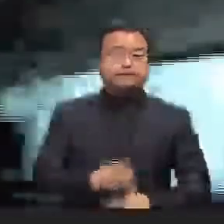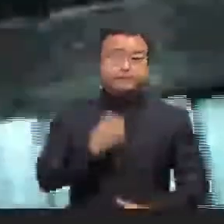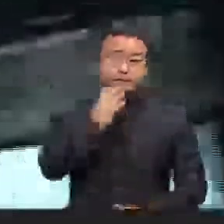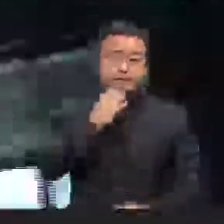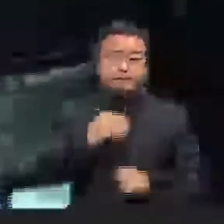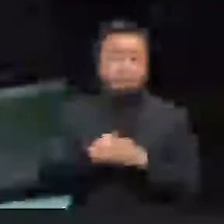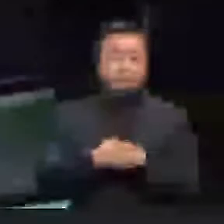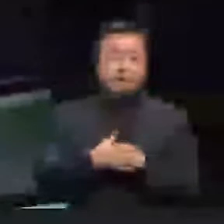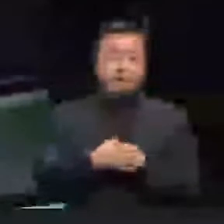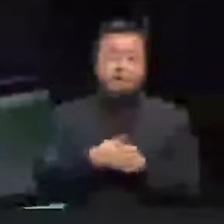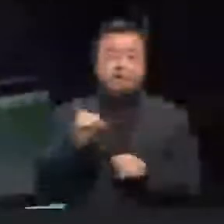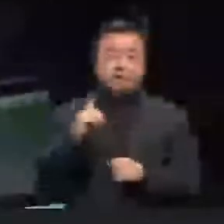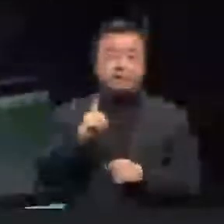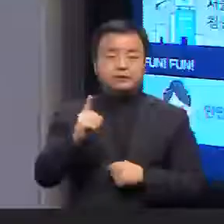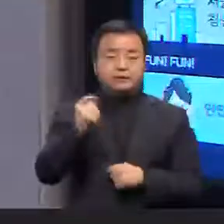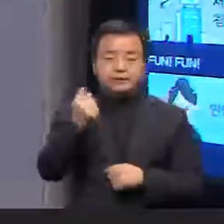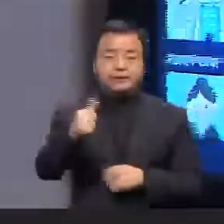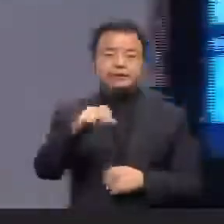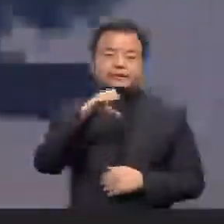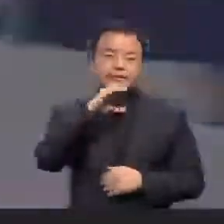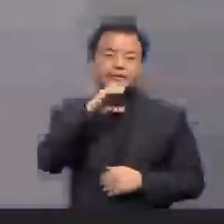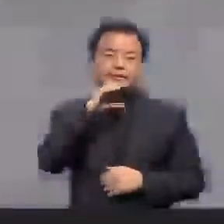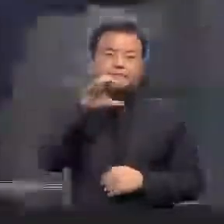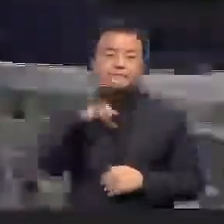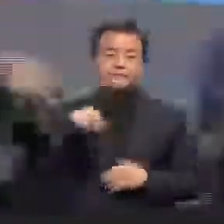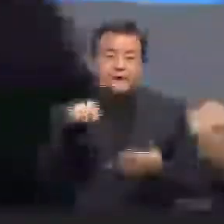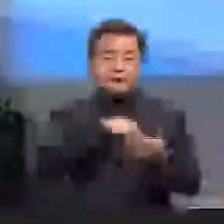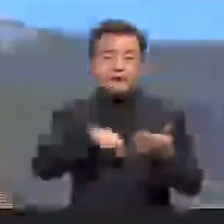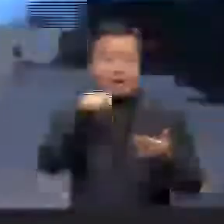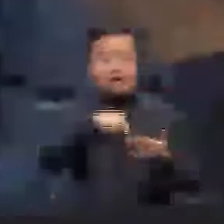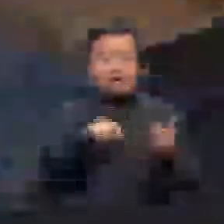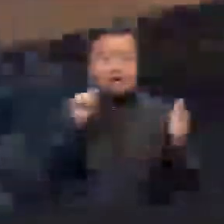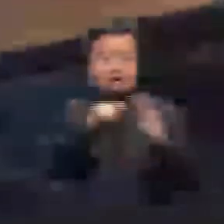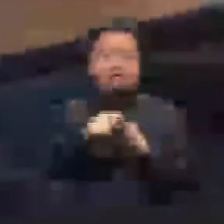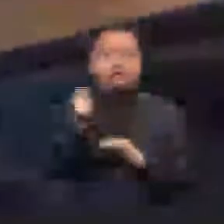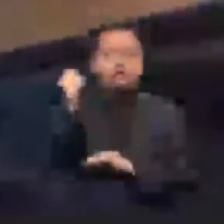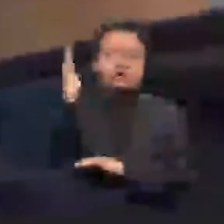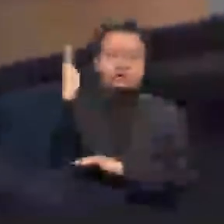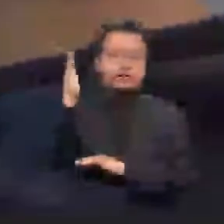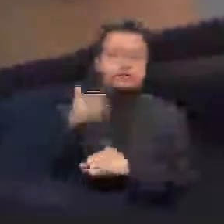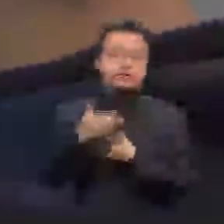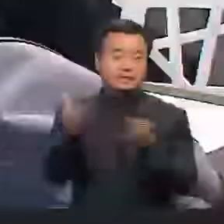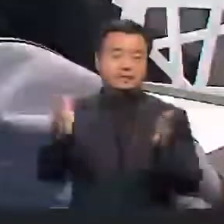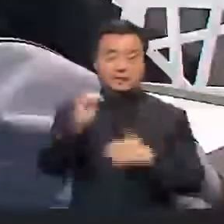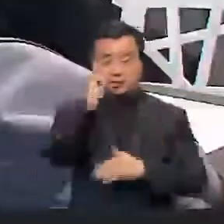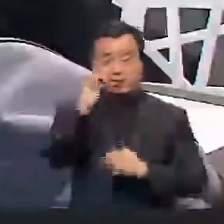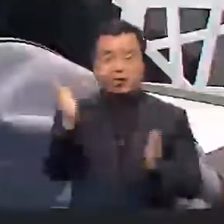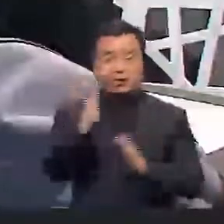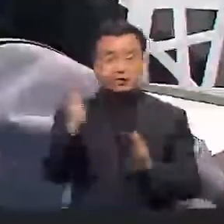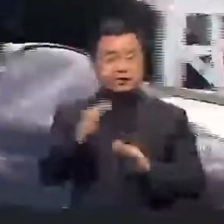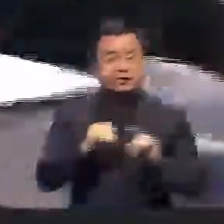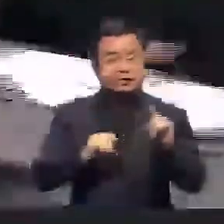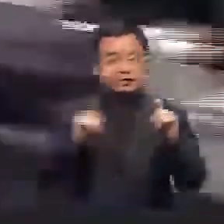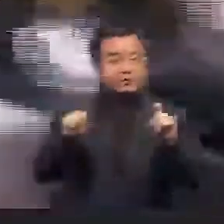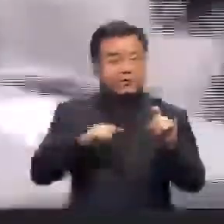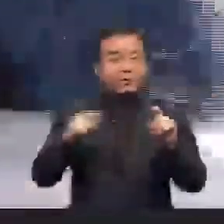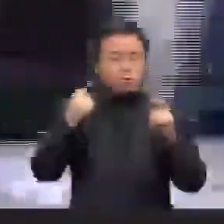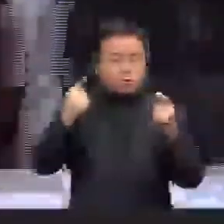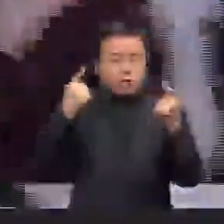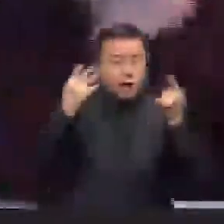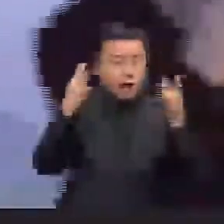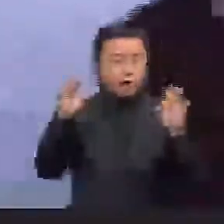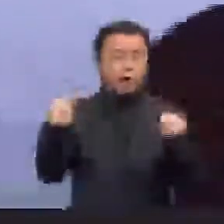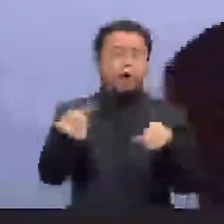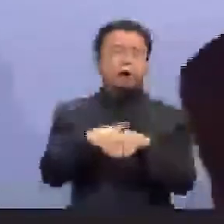서울 마포구에 위치한 작은 카페. 안쪽으로 들어가자 작은 강의실이 나타나고 학생 10여 명이 대학과 문학을 주제로